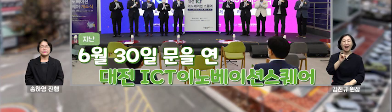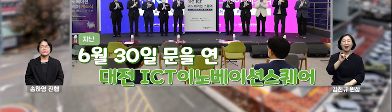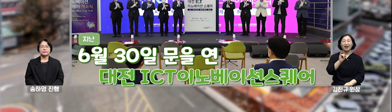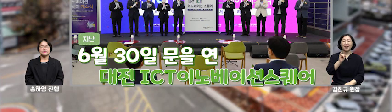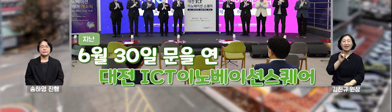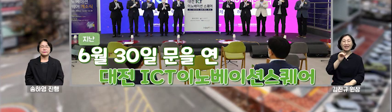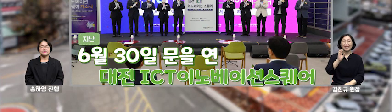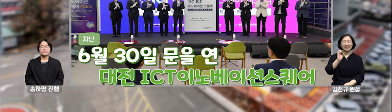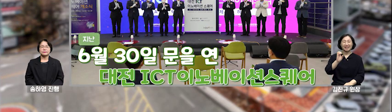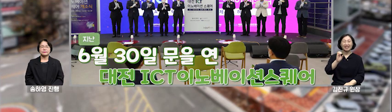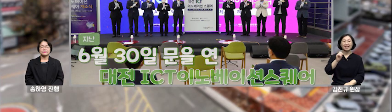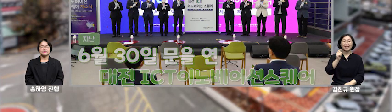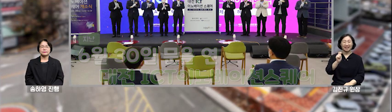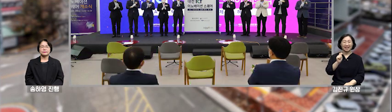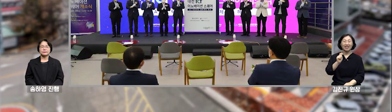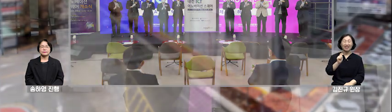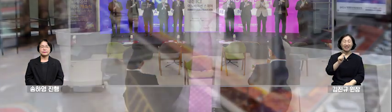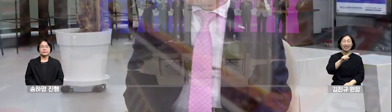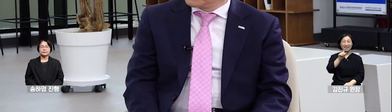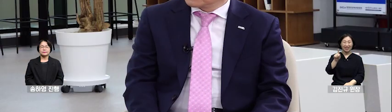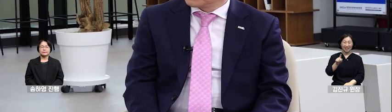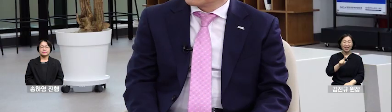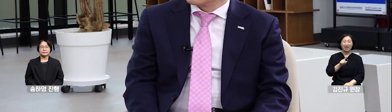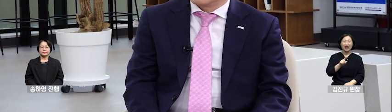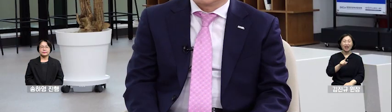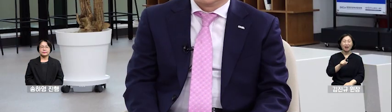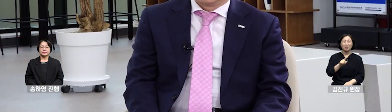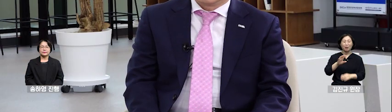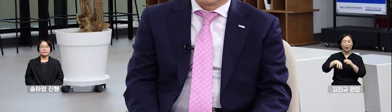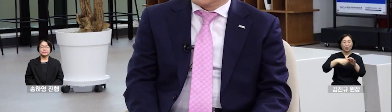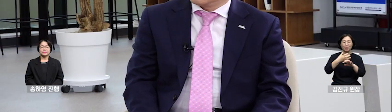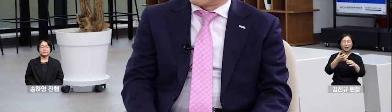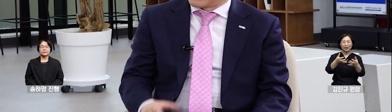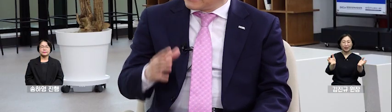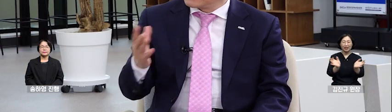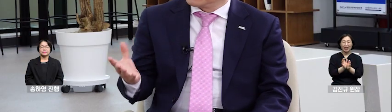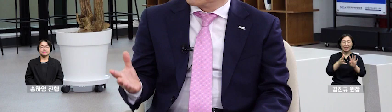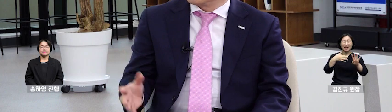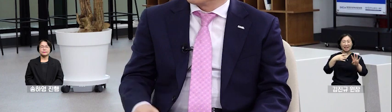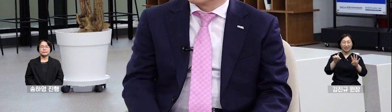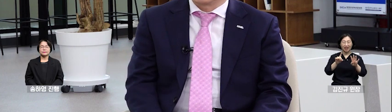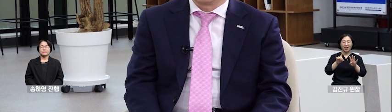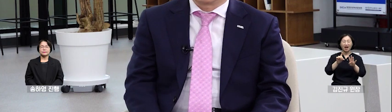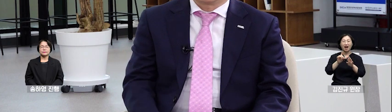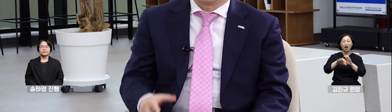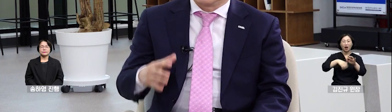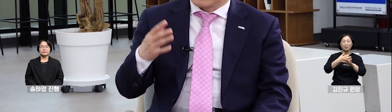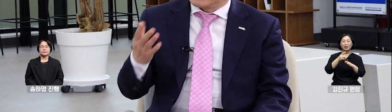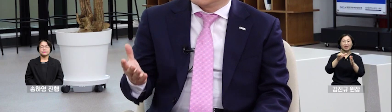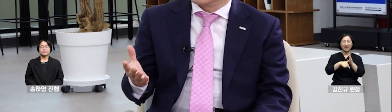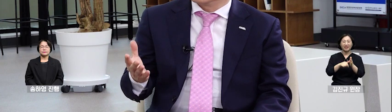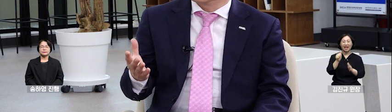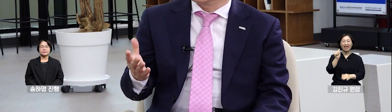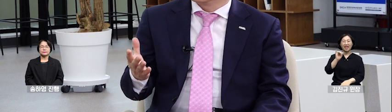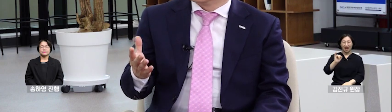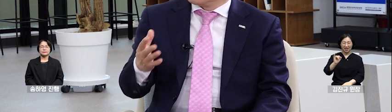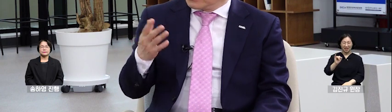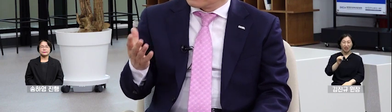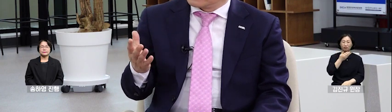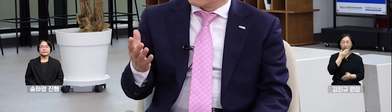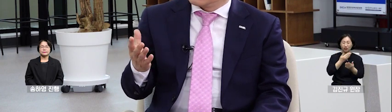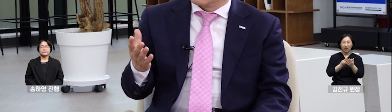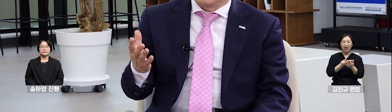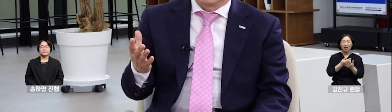하는데 요즘 아시겠지만 4차선의 1명 투표 시에 그때 ai 가 무지 중요하지 않습니까 ai 라든지